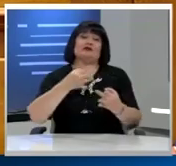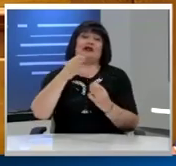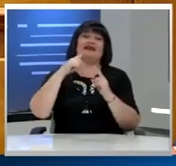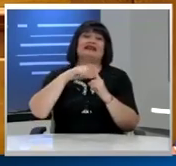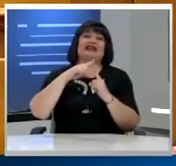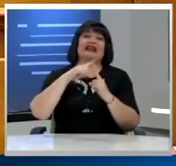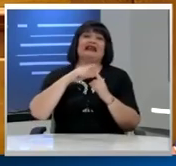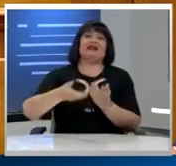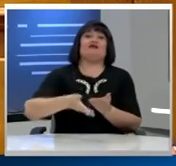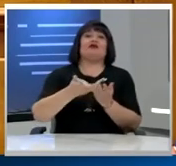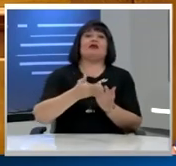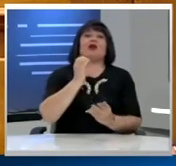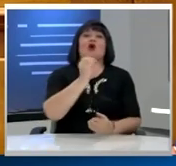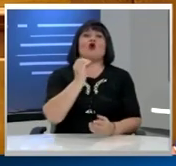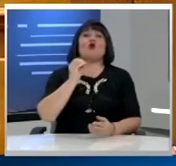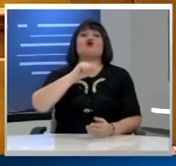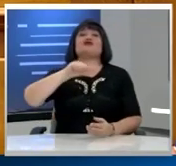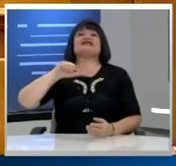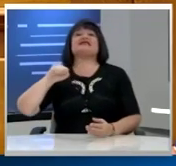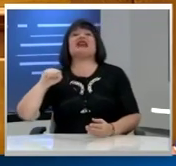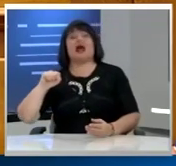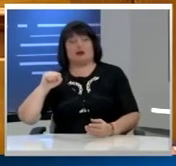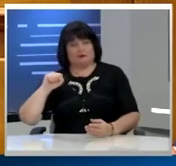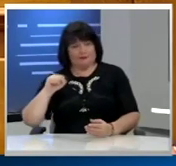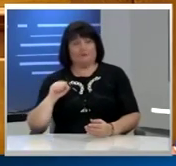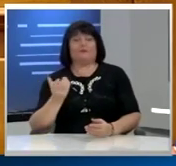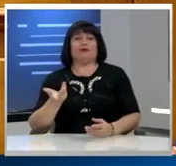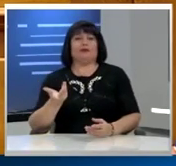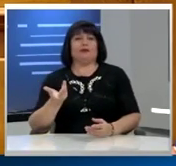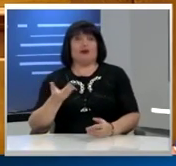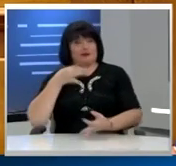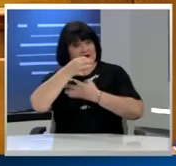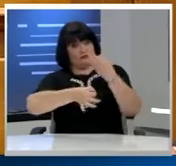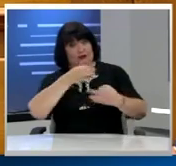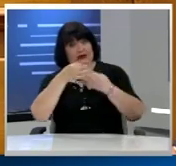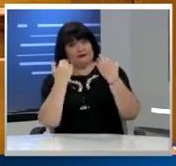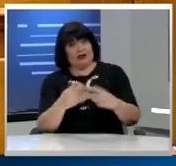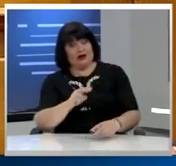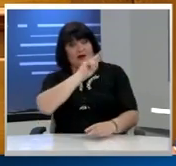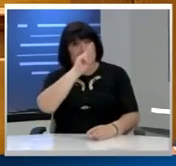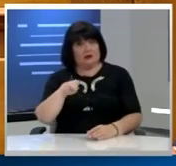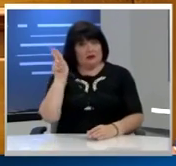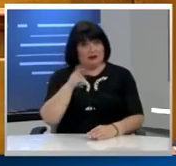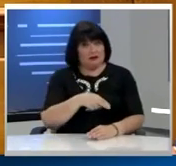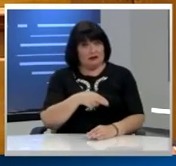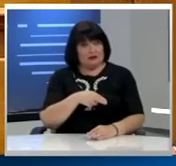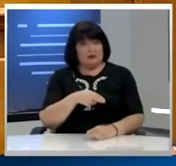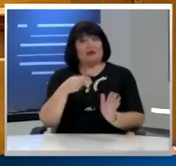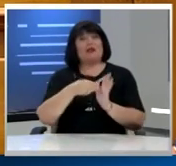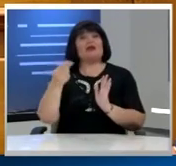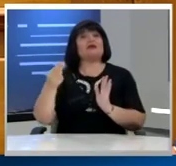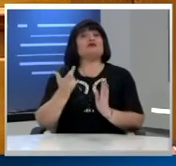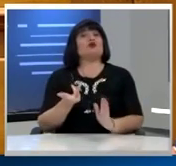βοήθειας και του ΟΣΑ. Ο ΟΣΑ σας συμβούλεψε να καταργήσετε τον